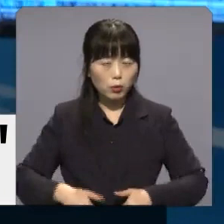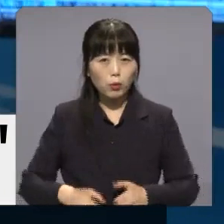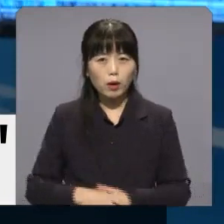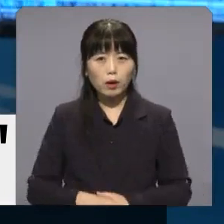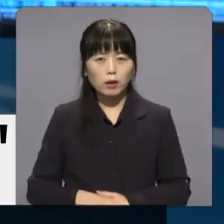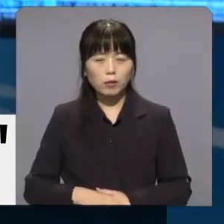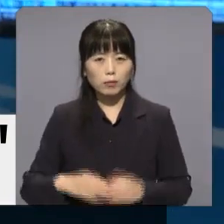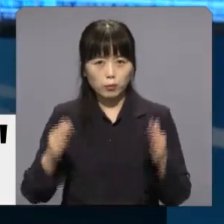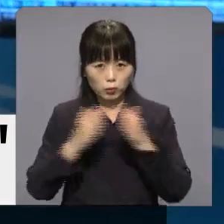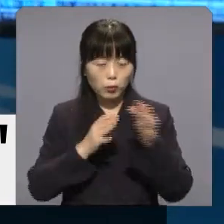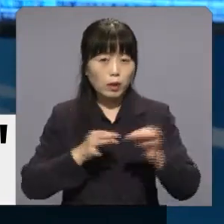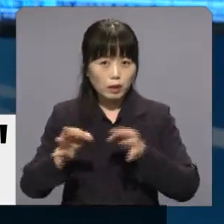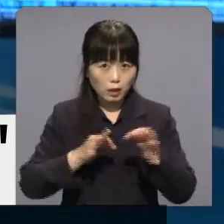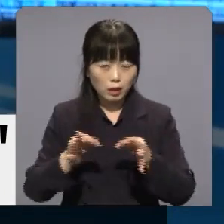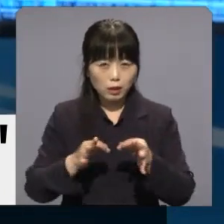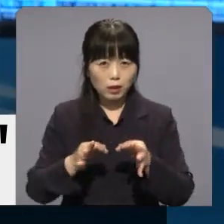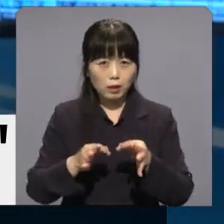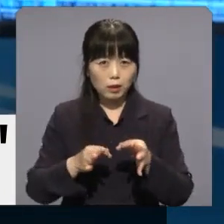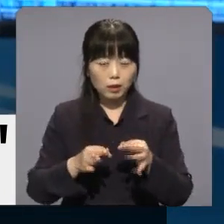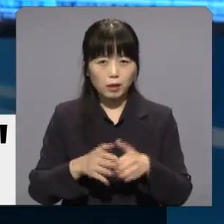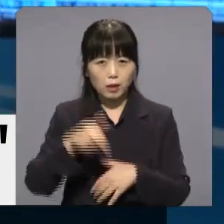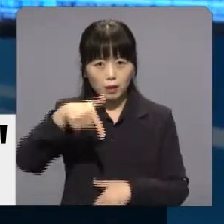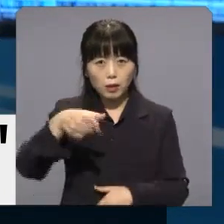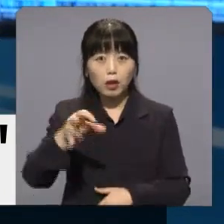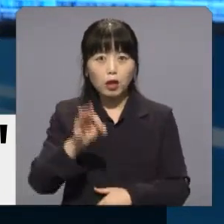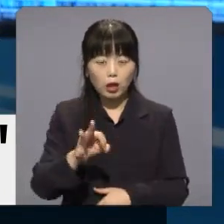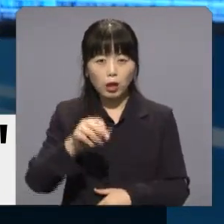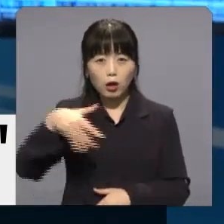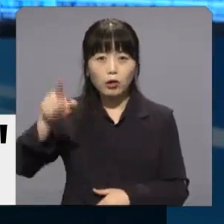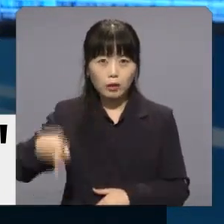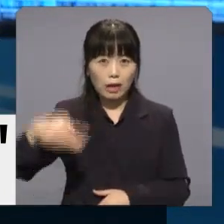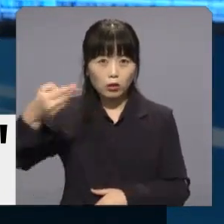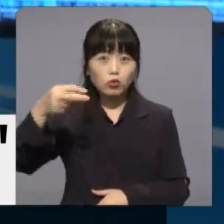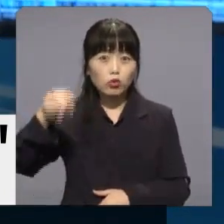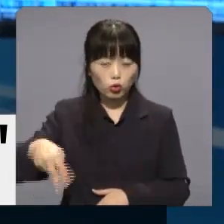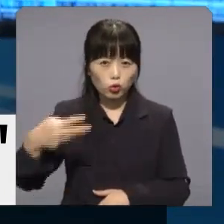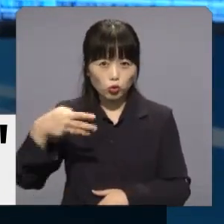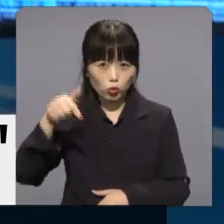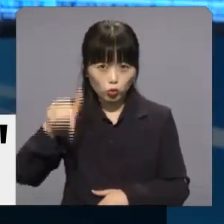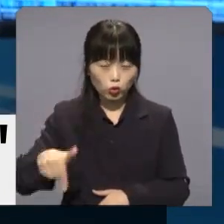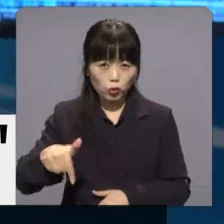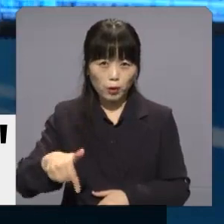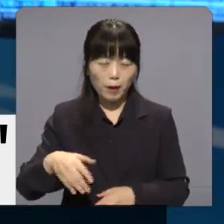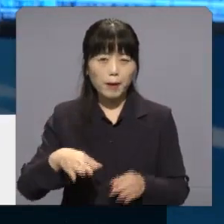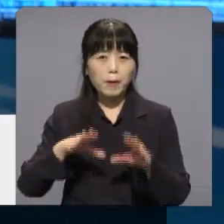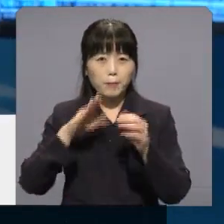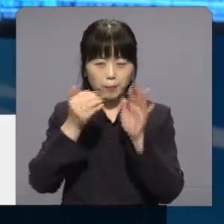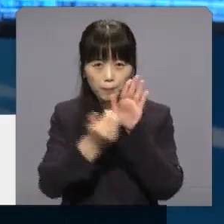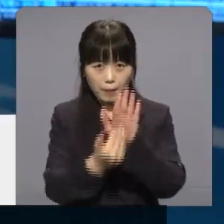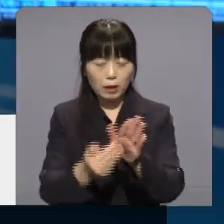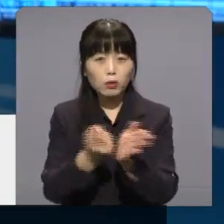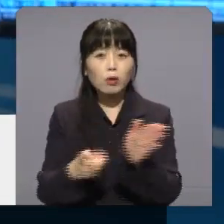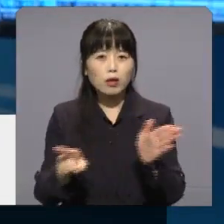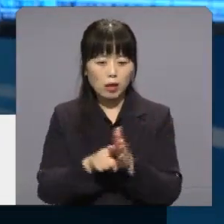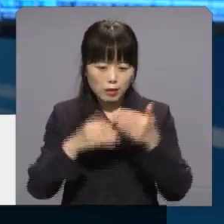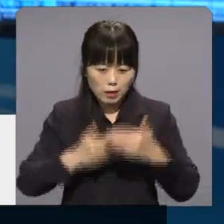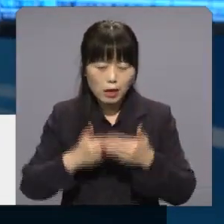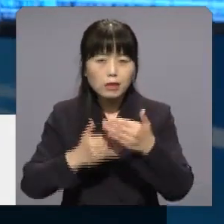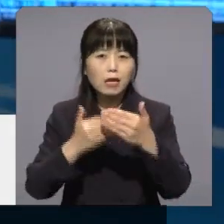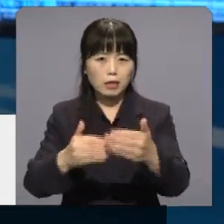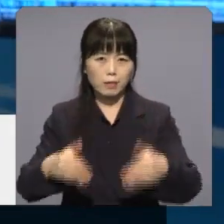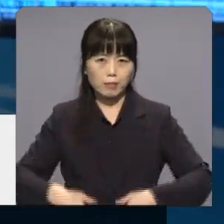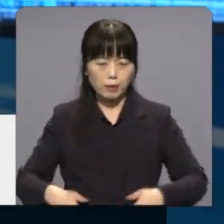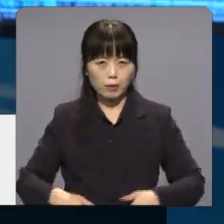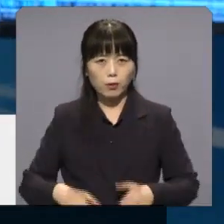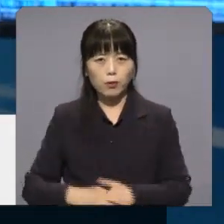부동산시장의 경착륙 으로 지금 막아야 되는 부분들이 이기 때문에 차근차근 하면 됩니다 먼저 시커 15위 아에